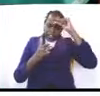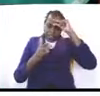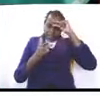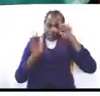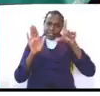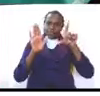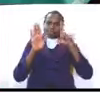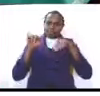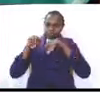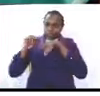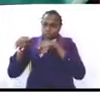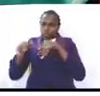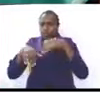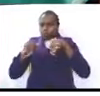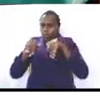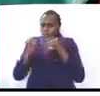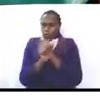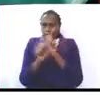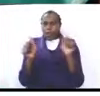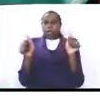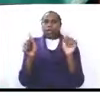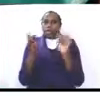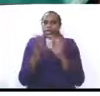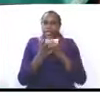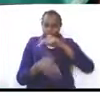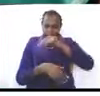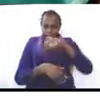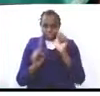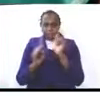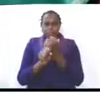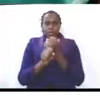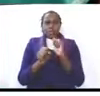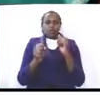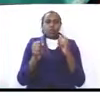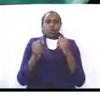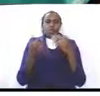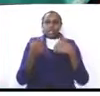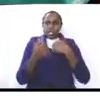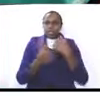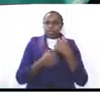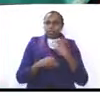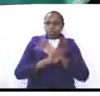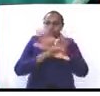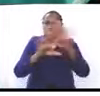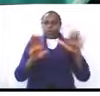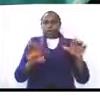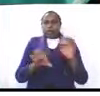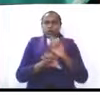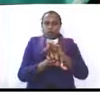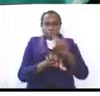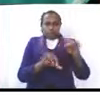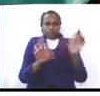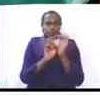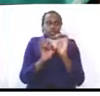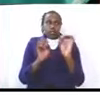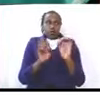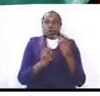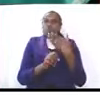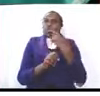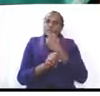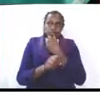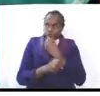MOH imeangaliwa ili tusiwe watu wa kuambukizana katika kanisa.